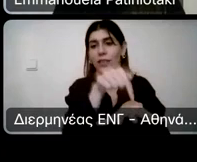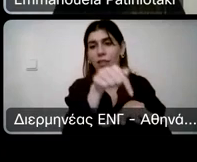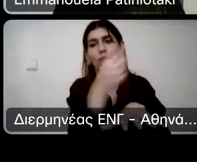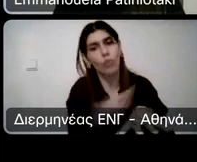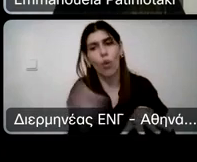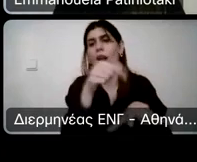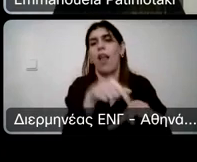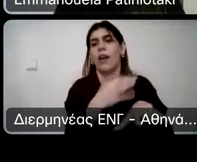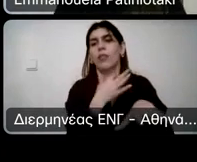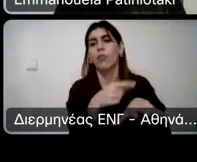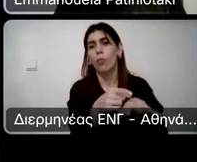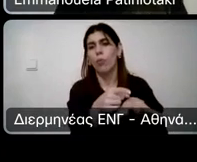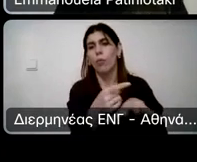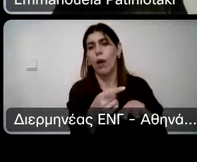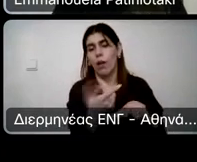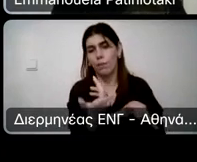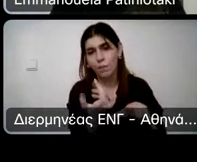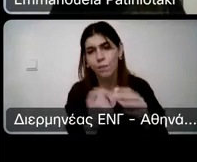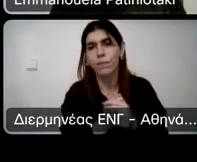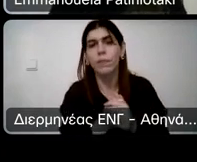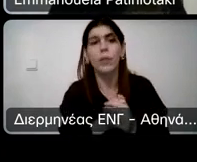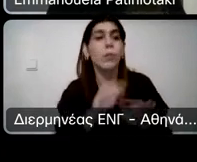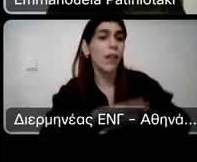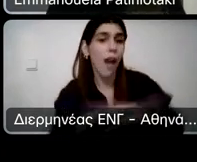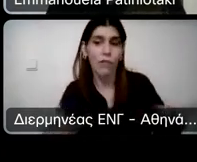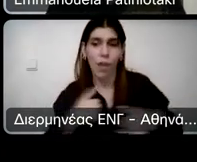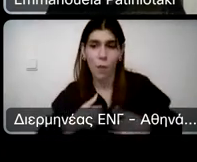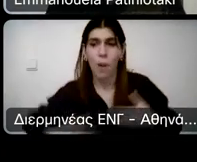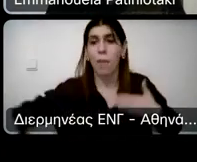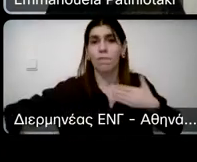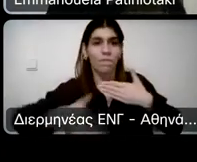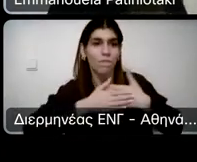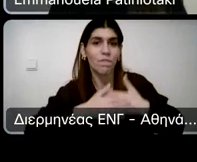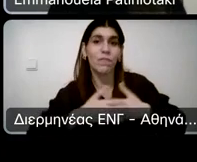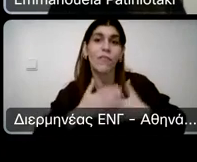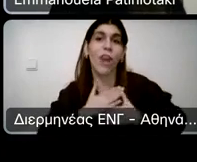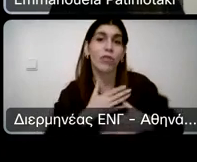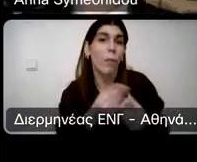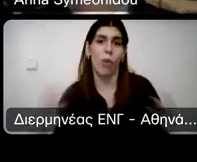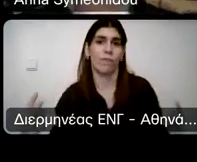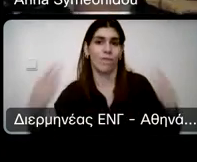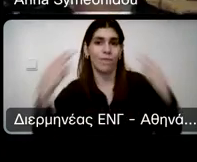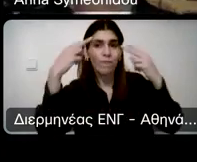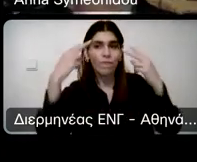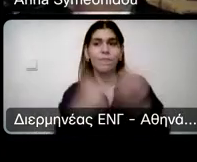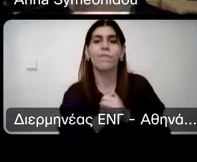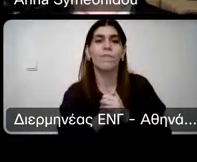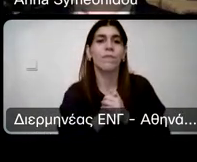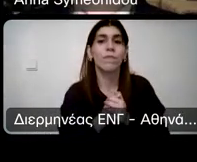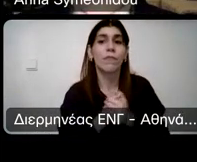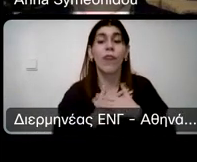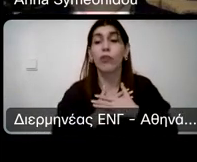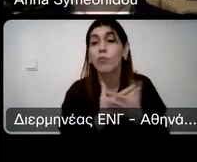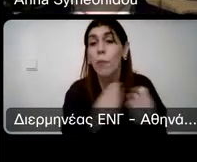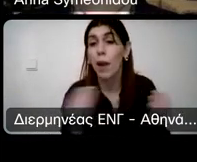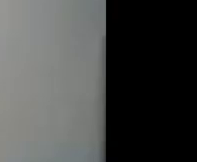που χρησιμοποιείται ο όρος. Αυτά από εμένα. Σας ευχαριστώ πάρα πολύ για την προσοχή σας. Ευχαριστούμε πάρα πολύ, κυρία